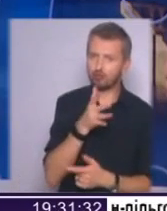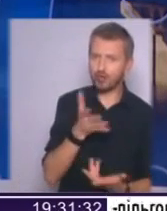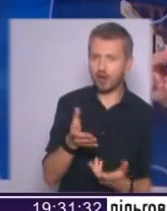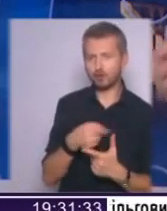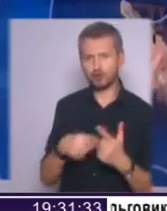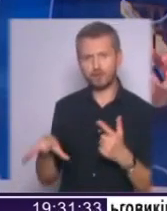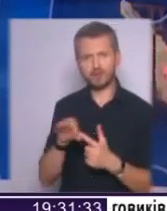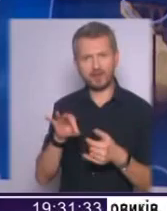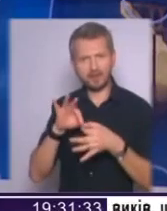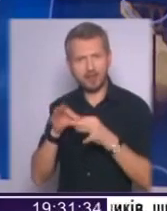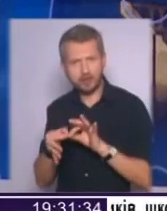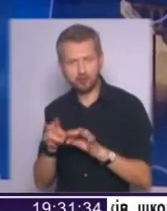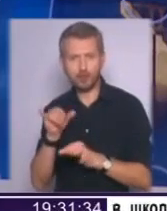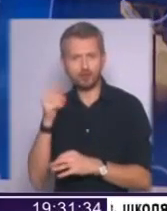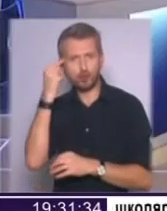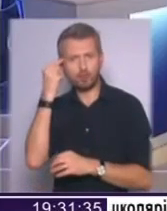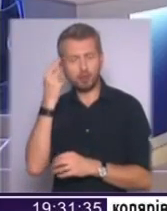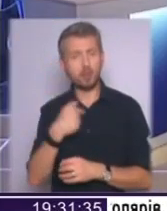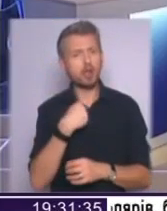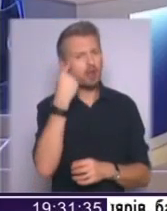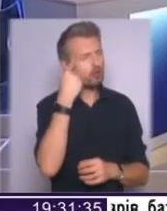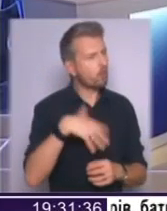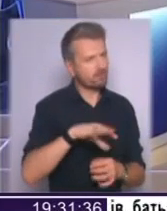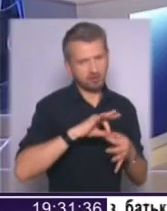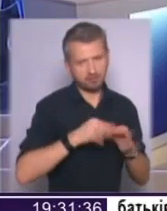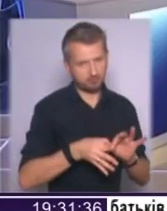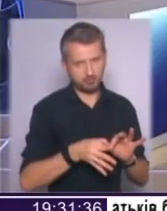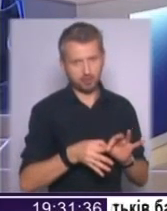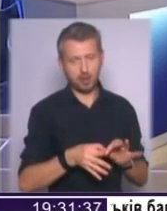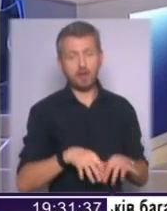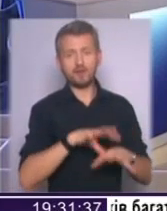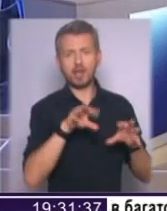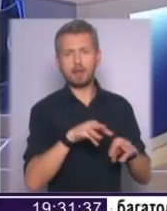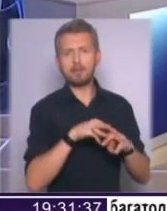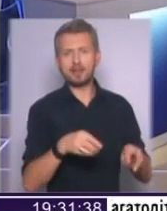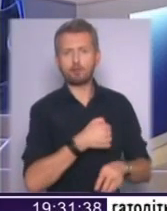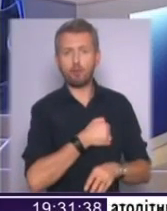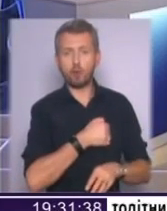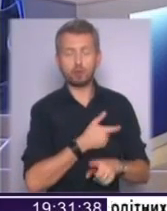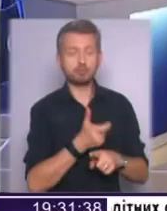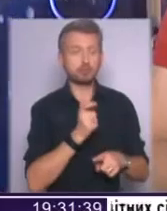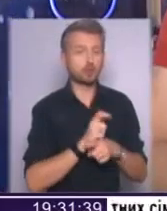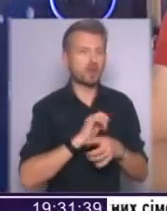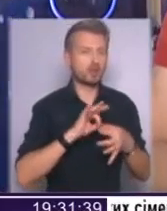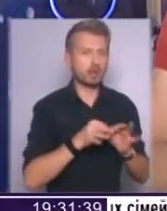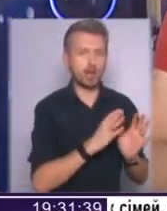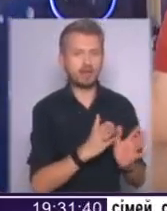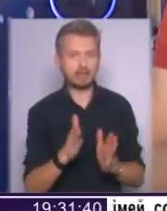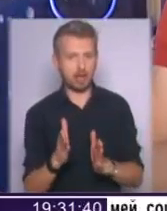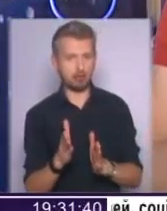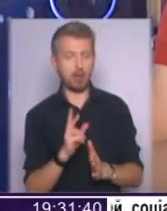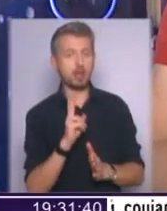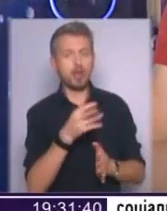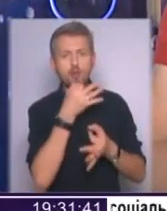все складніше, там, ніж ми собі думаємо? Я думаю, що все складніше. Ми маємо розуміти, що взагалі Міністерство оборони – це достатньо складна інерційна система. Взагалі, як будь-яка